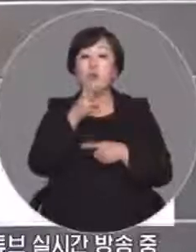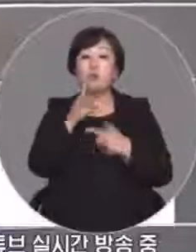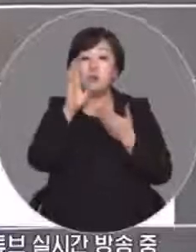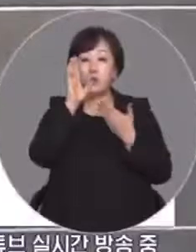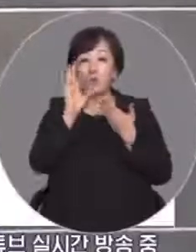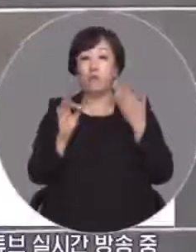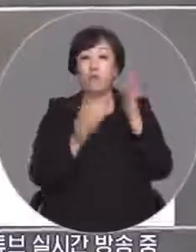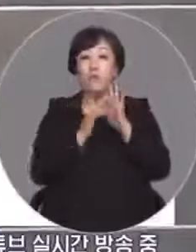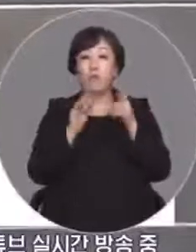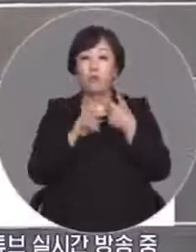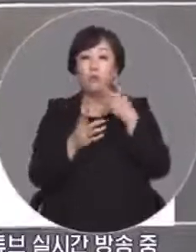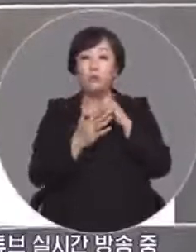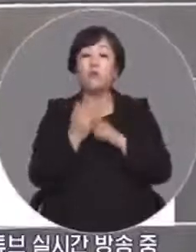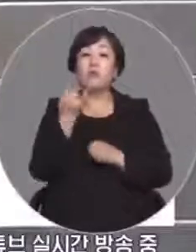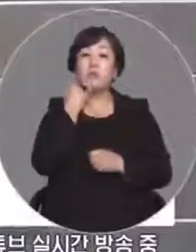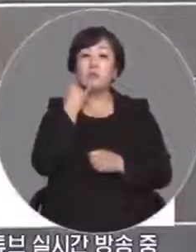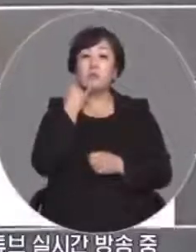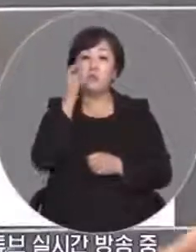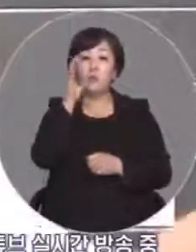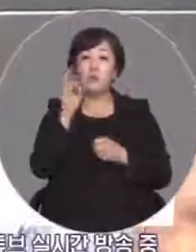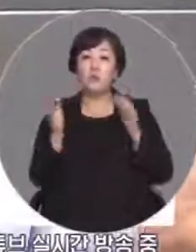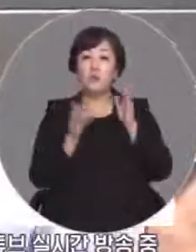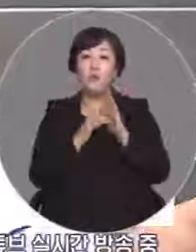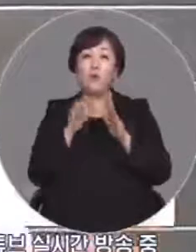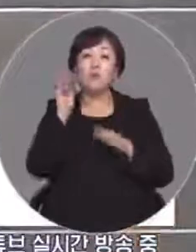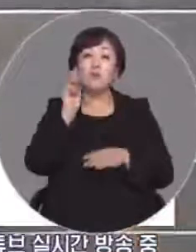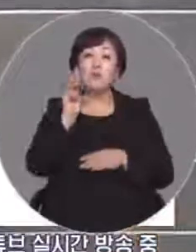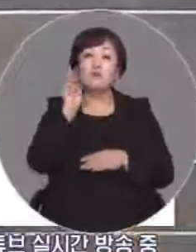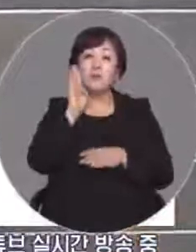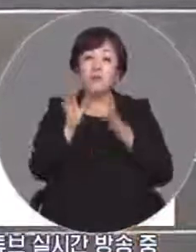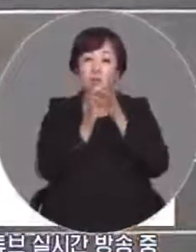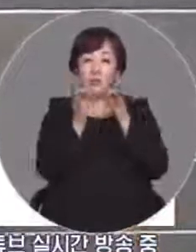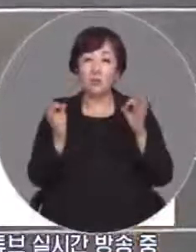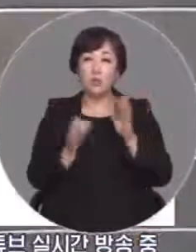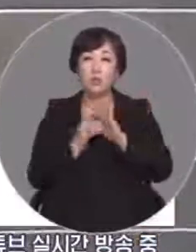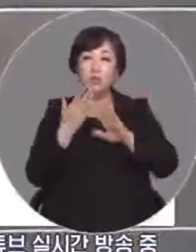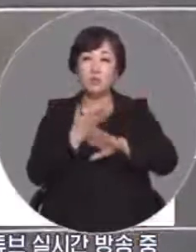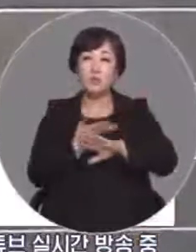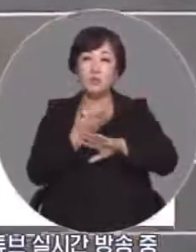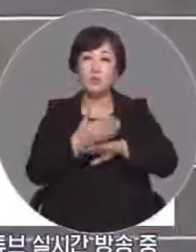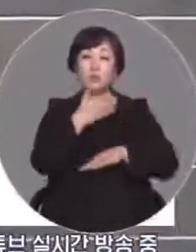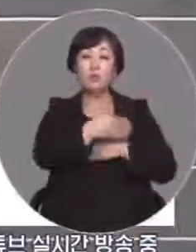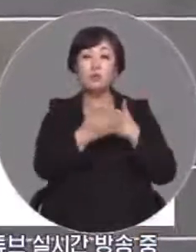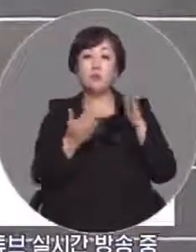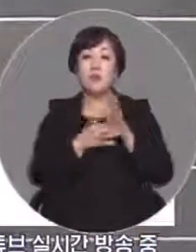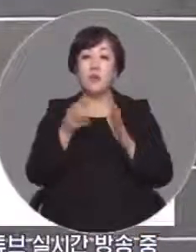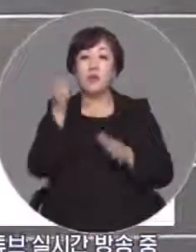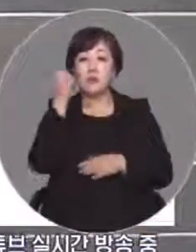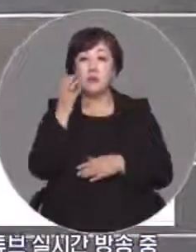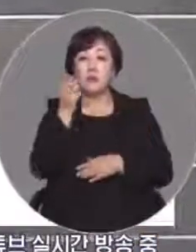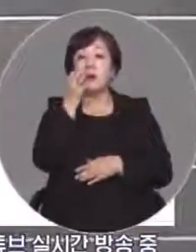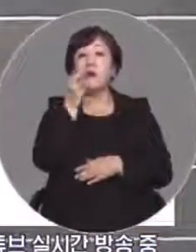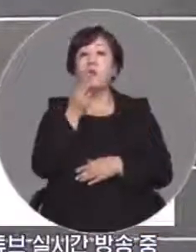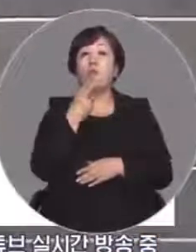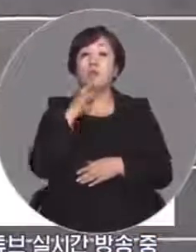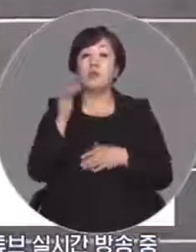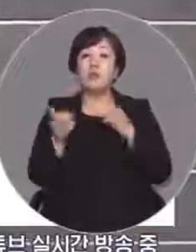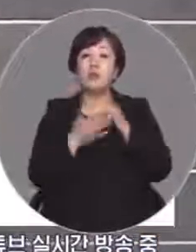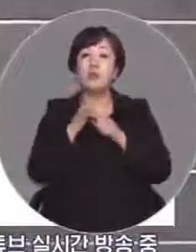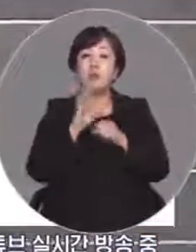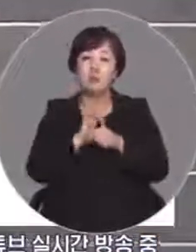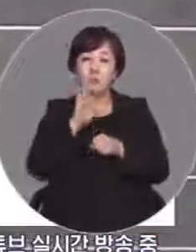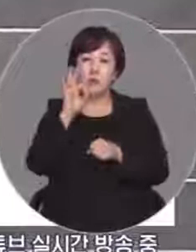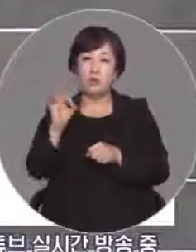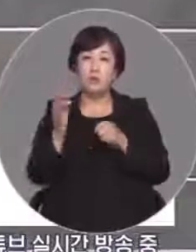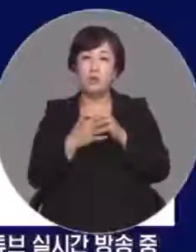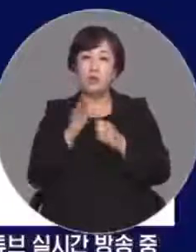돼요. 변이 괜찮은지. 그래서 3~4일 따로 이렇게 격리해 놓고 이상 없으면 이제 10일 뒤에는